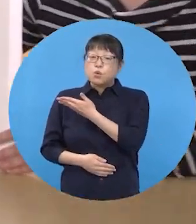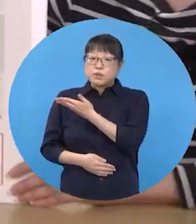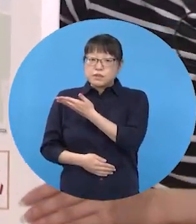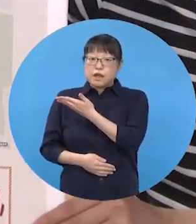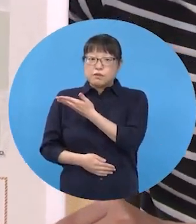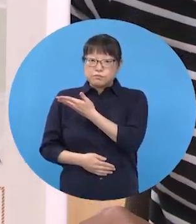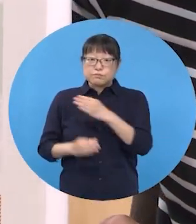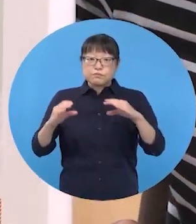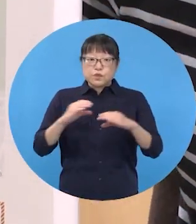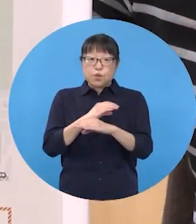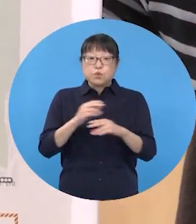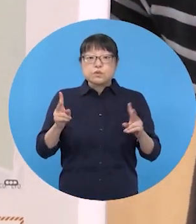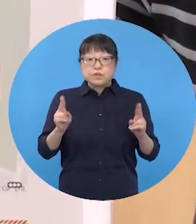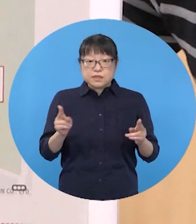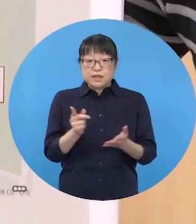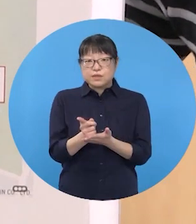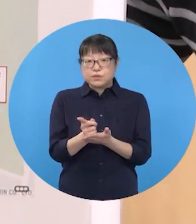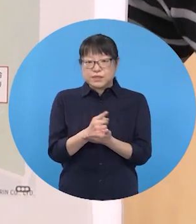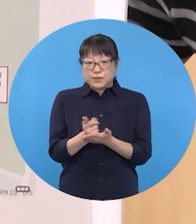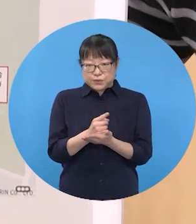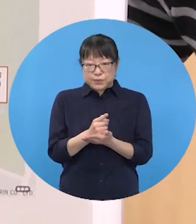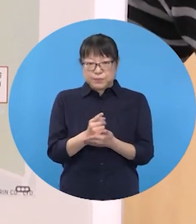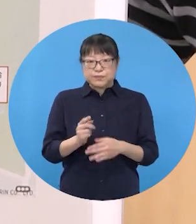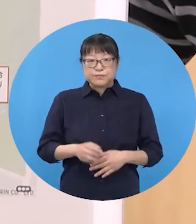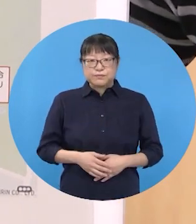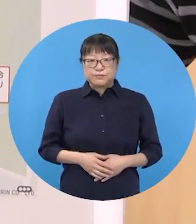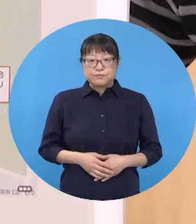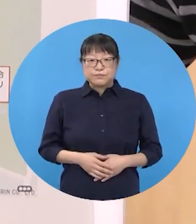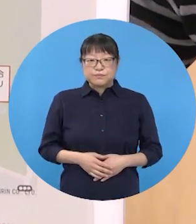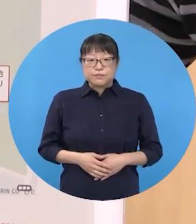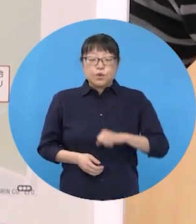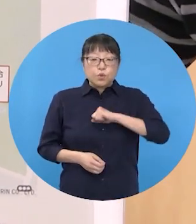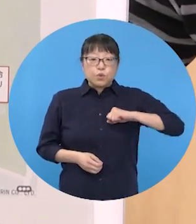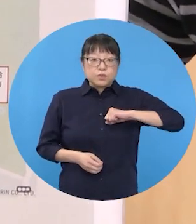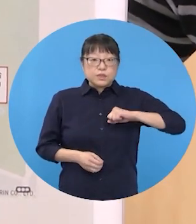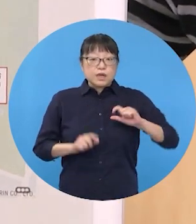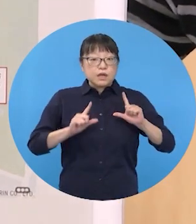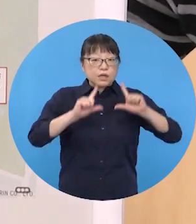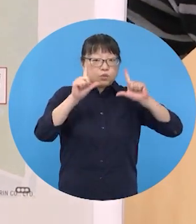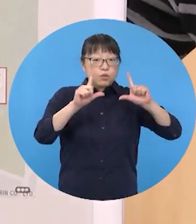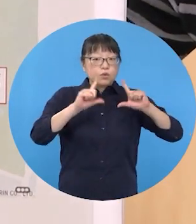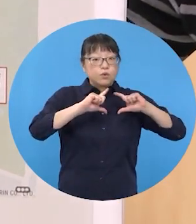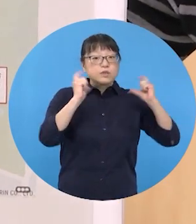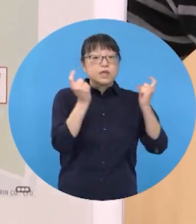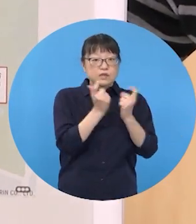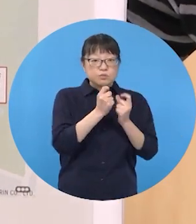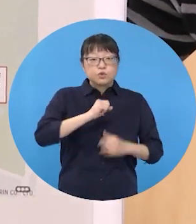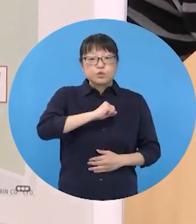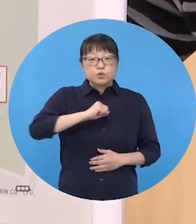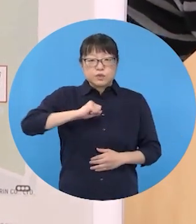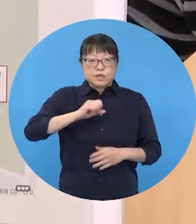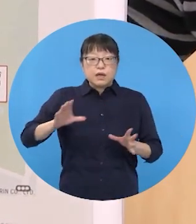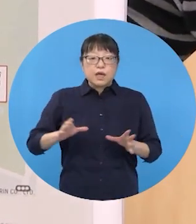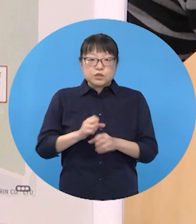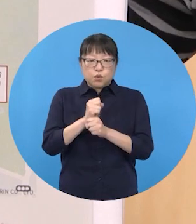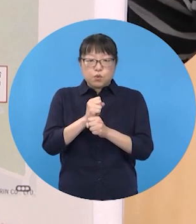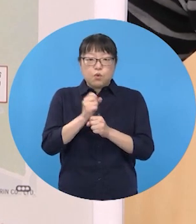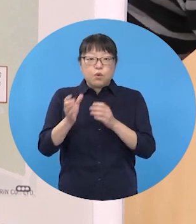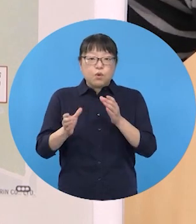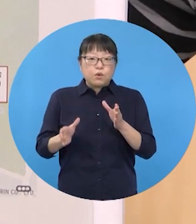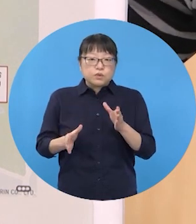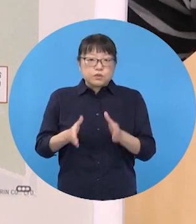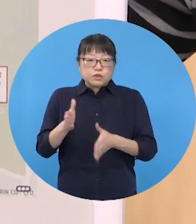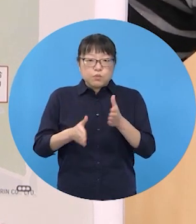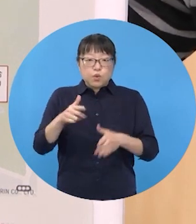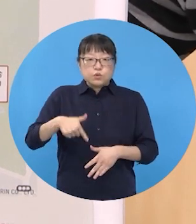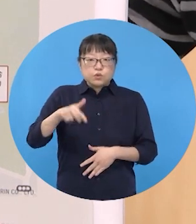交通規制図になります。 はい、こちらが東京スタジアム、はい、こちらが武蔵野の森総合スポーツプラザにな